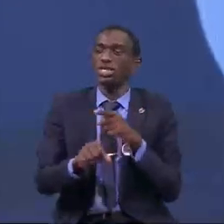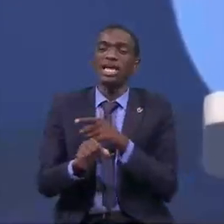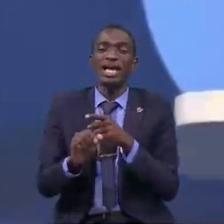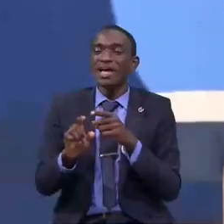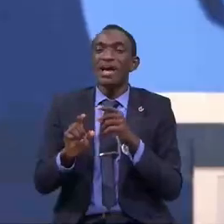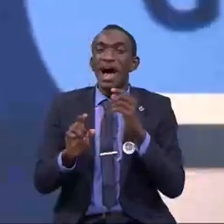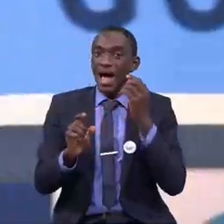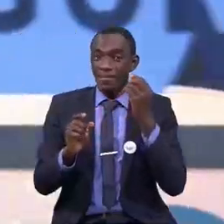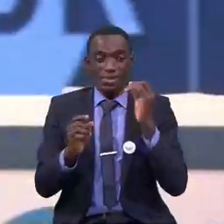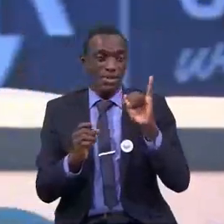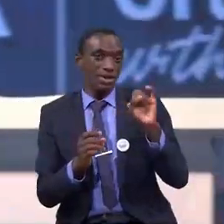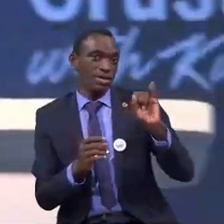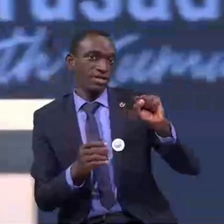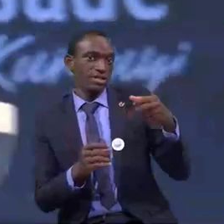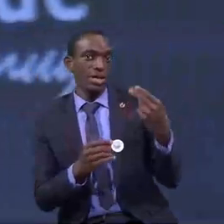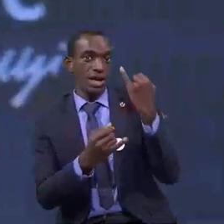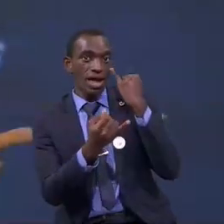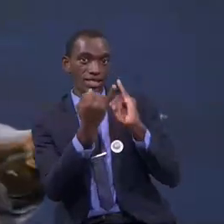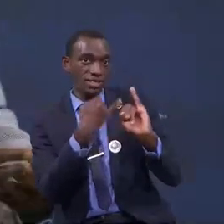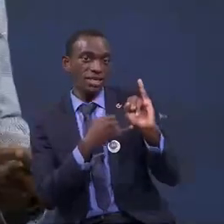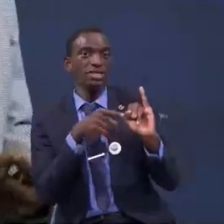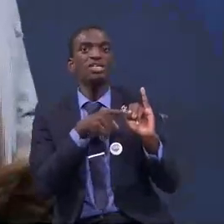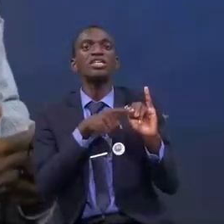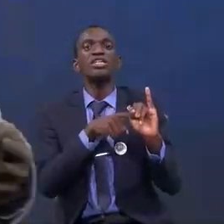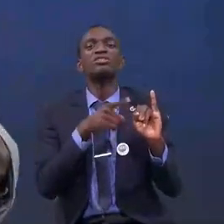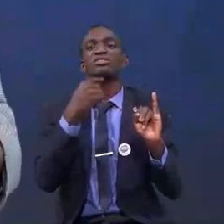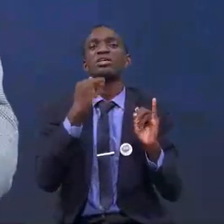Isaïe dit que c'est l'année où le roi Ozias est mort.